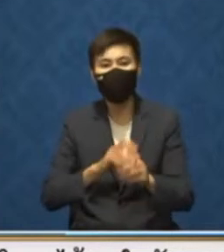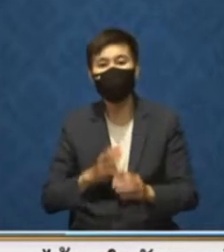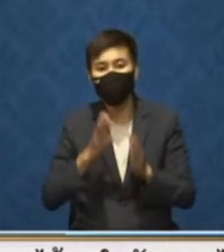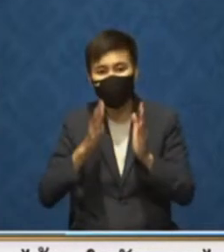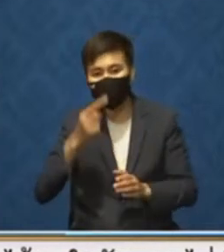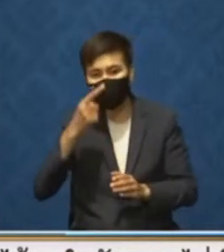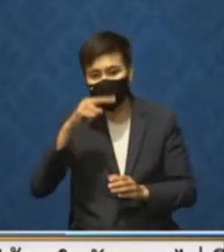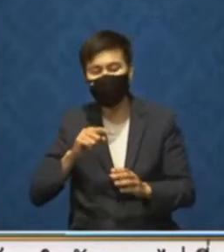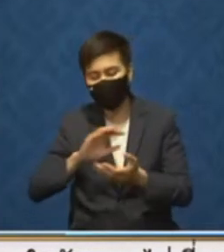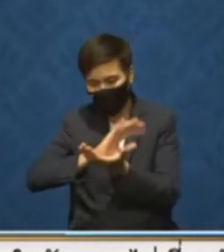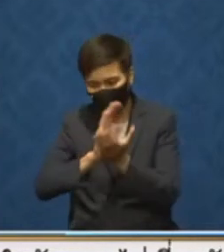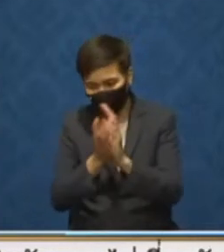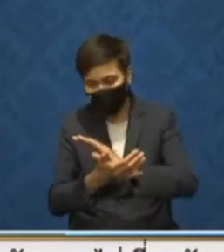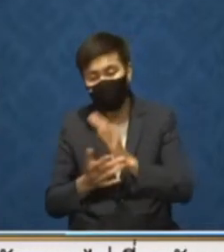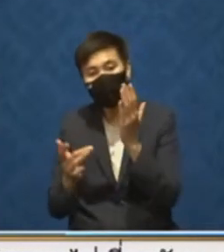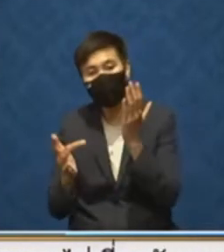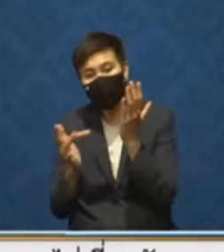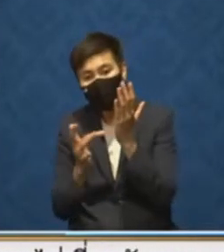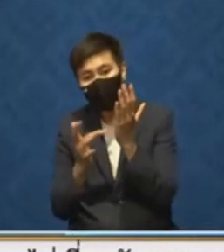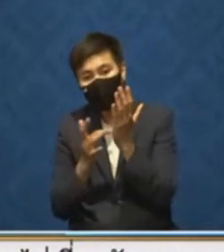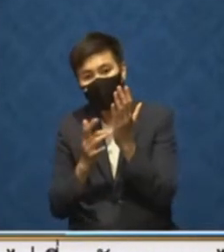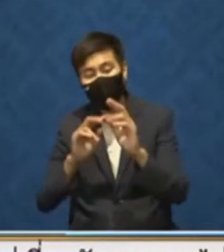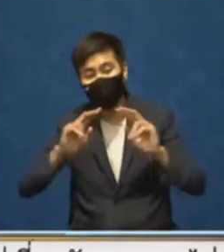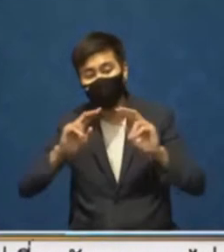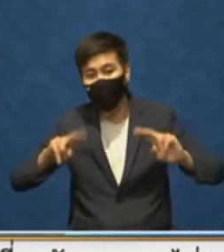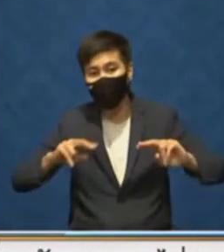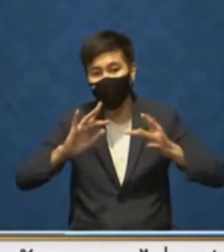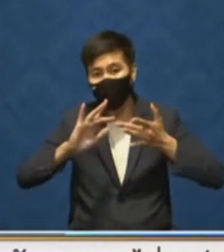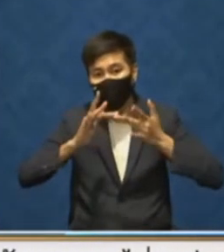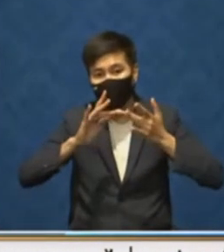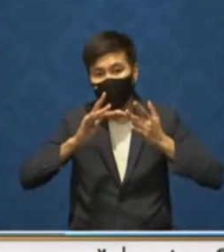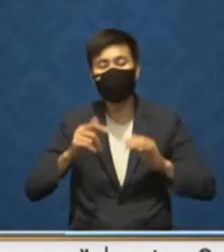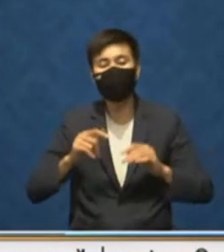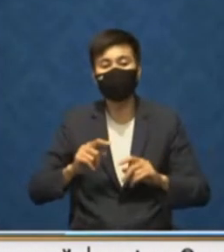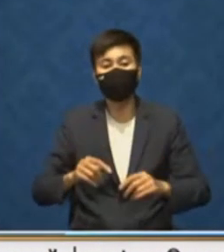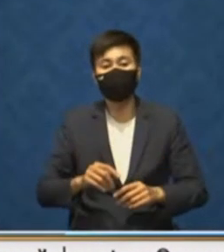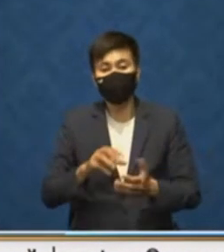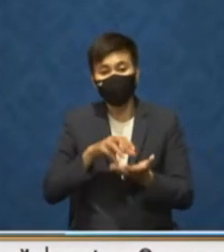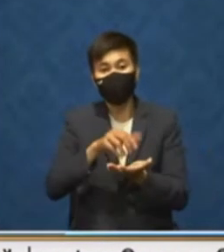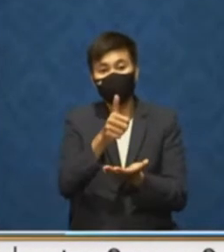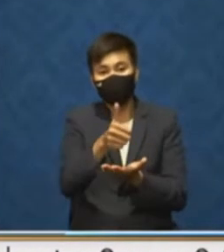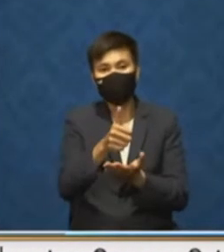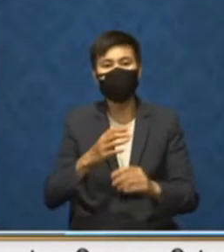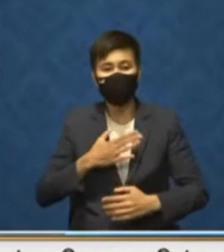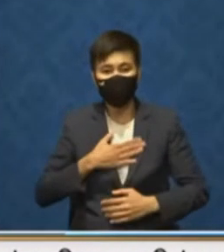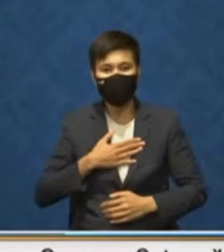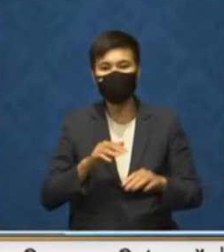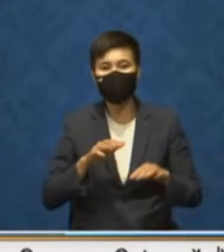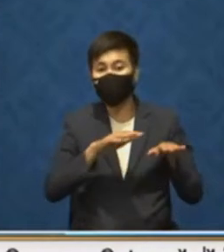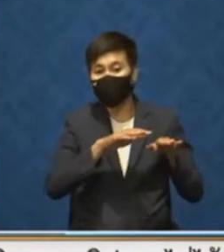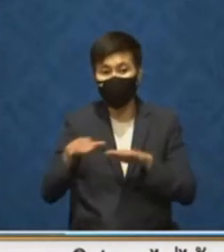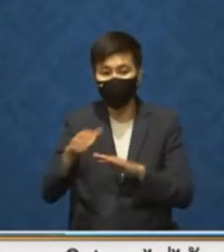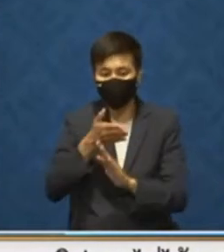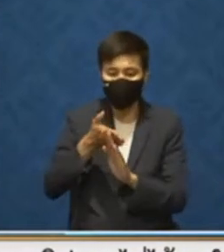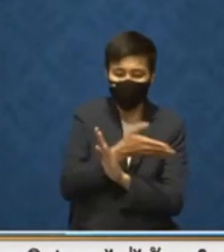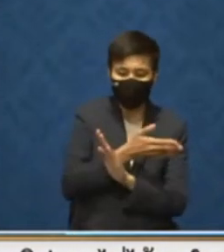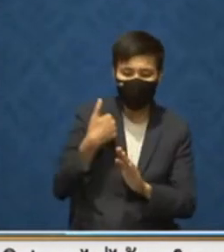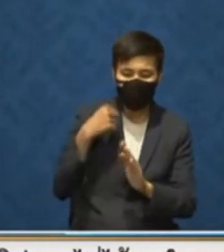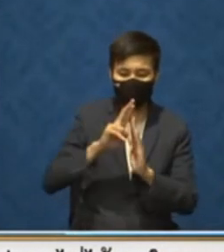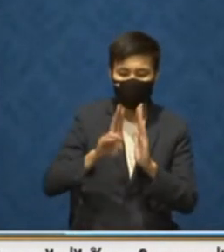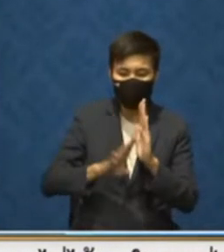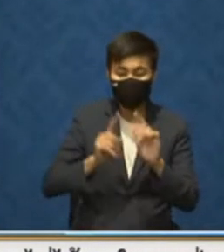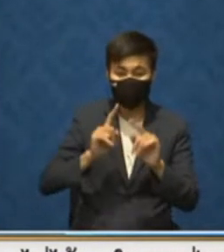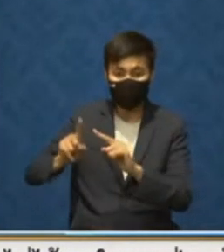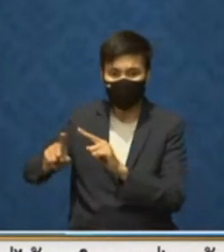เศษอีกทีเต้าได้อย่างรวดเร็วแบบก้าวกระโดดนะครับช่วงโชคดีที่เรามีเพียงความพร้อมเอาไว้แล้วไงแต่ก่อนจากโอเคนะแล้วก็มีระบบกลางค่อนข้างจะ